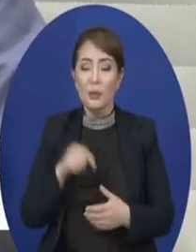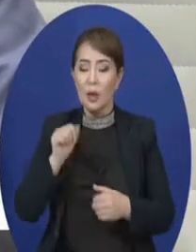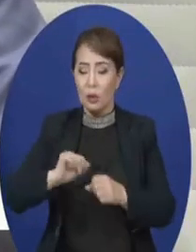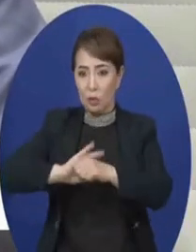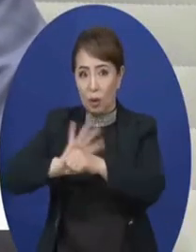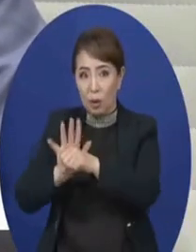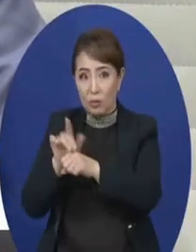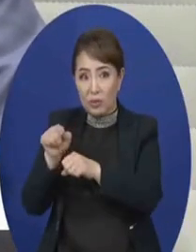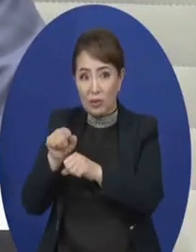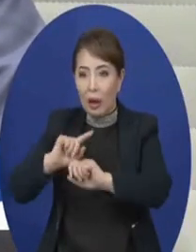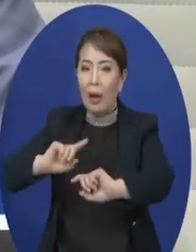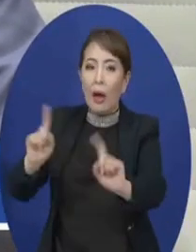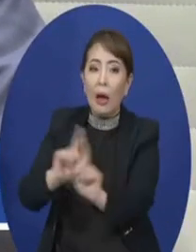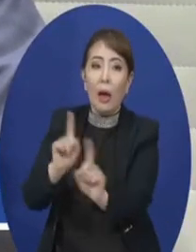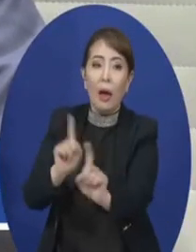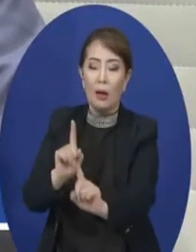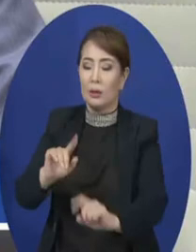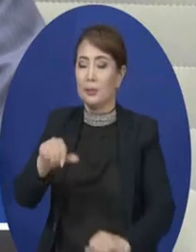хөөх биш.